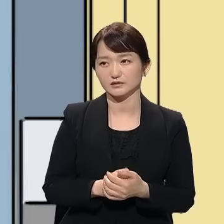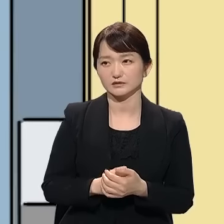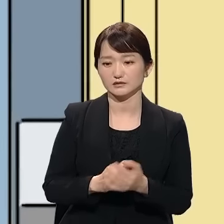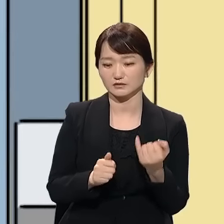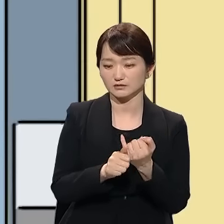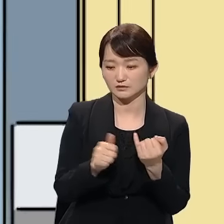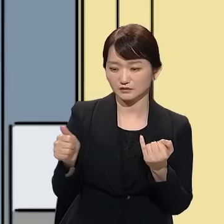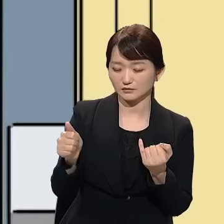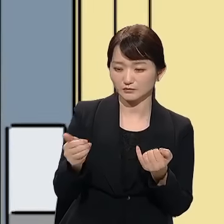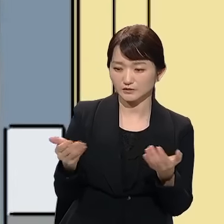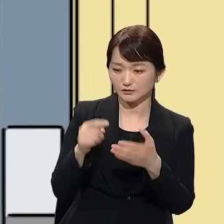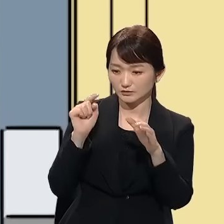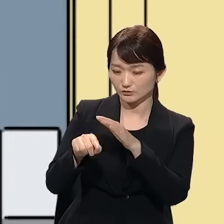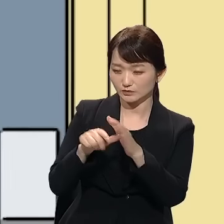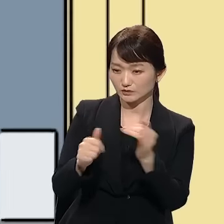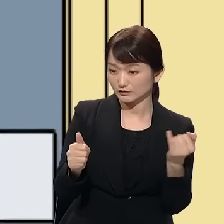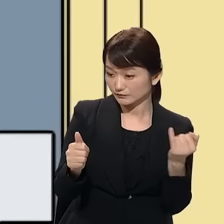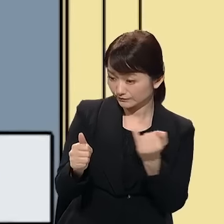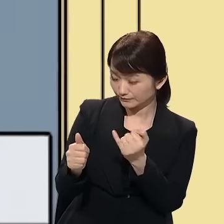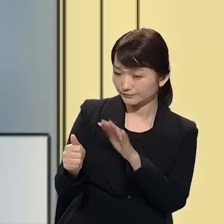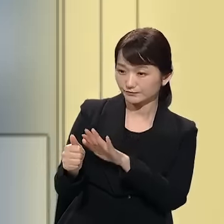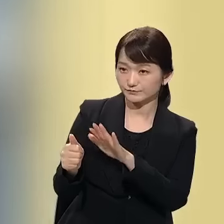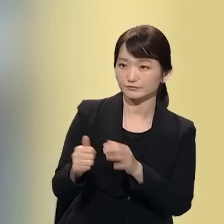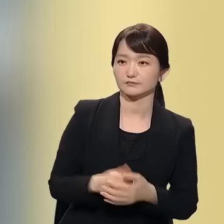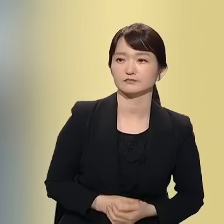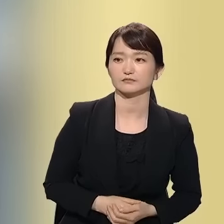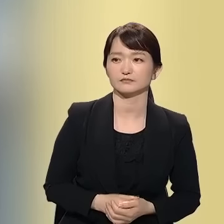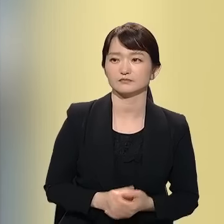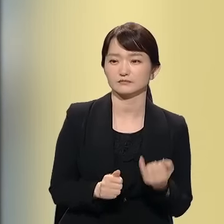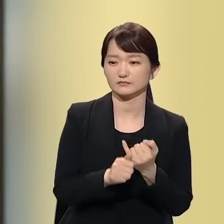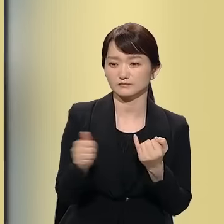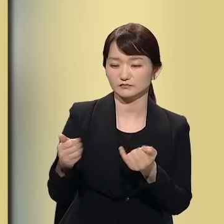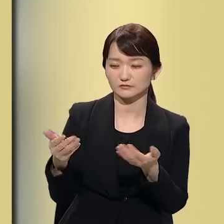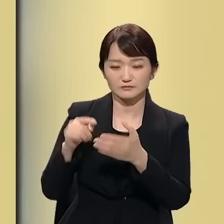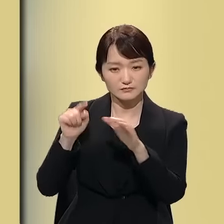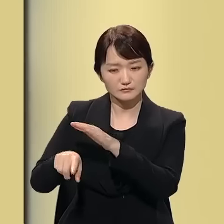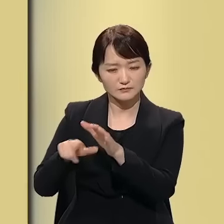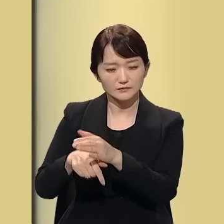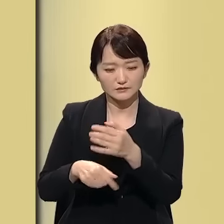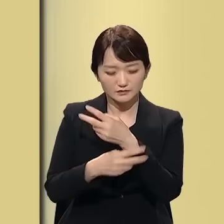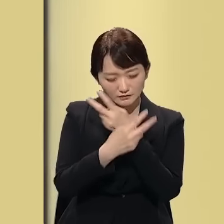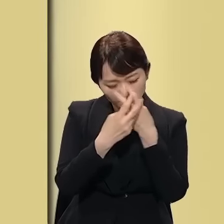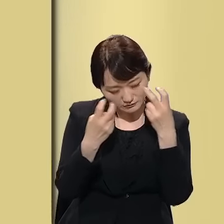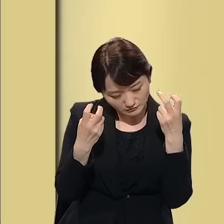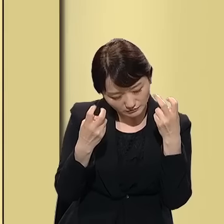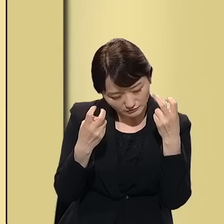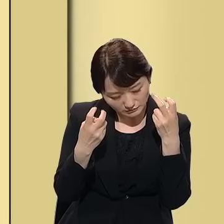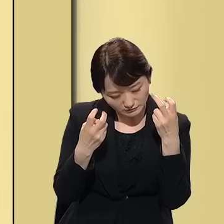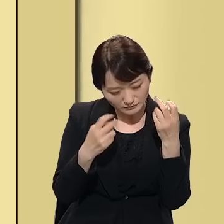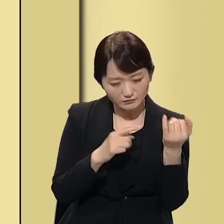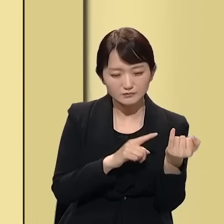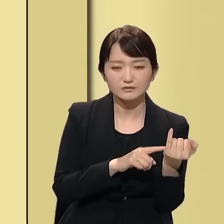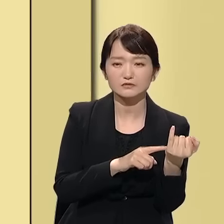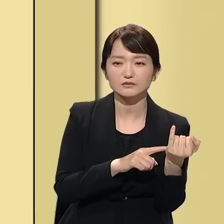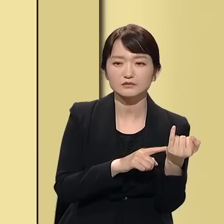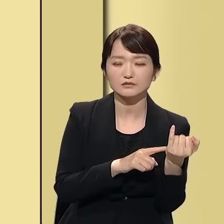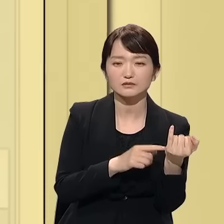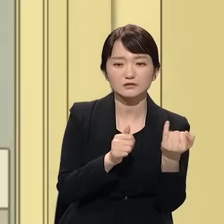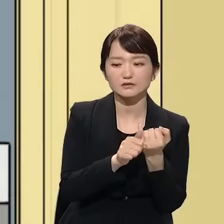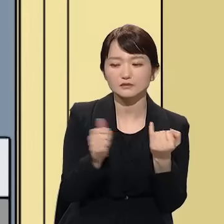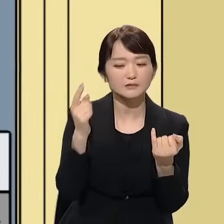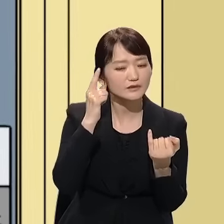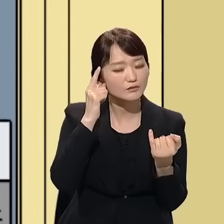반복됐던 남편 출근한 다음 잠을 자고 있는데 갑자기 벨소리가 들립니다 남편이 휴대전화를 안 가지고